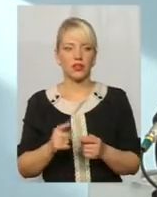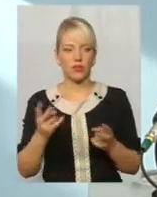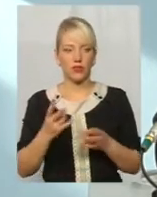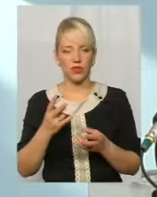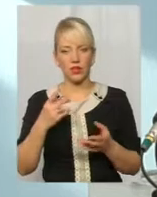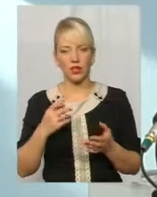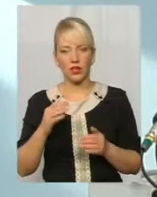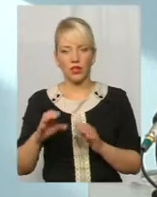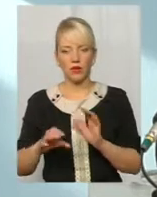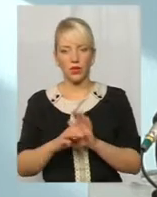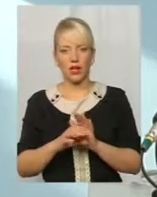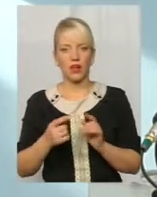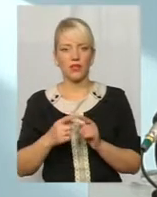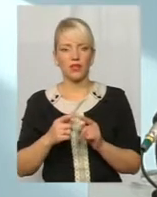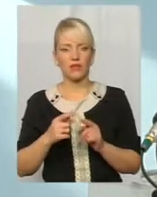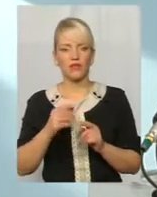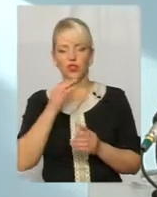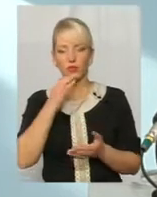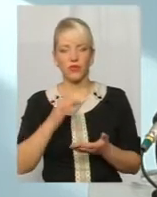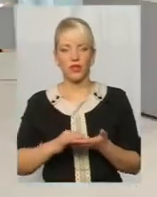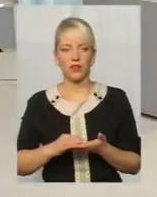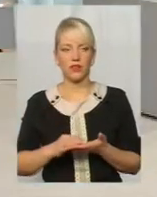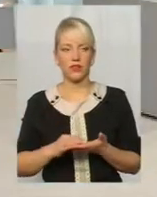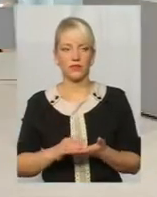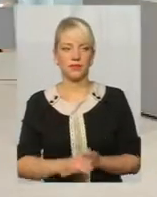підлягати відповідальності, встановленої законом.